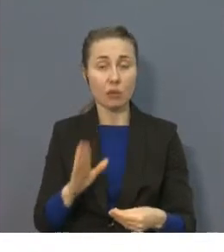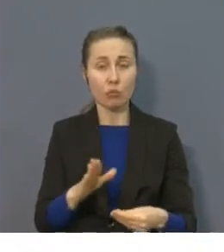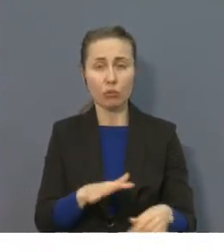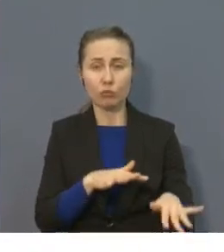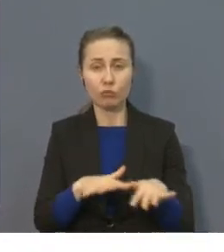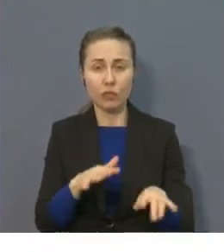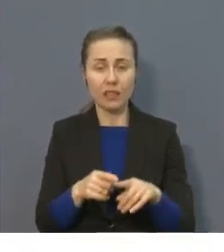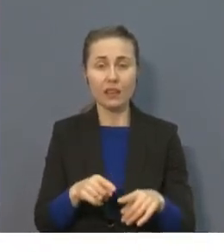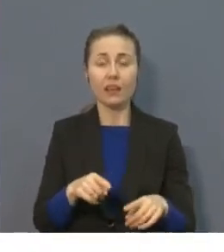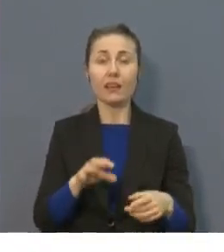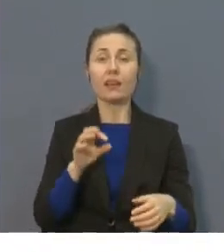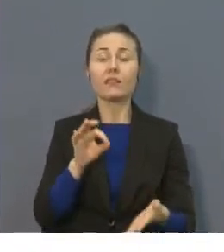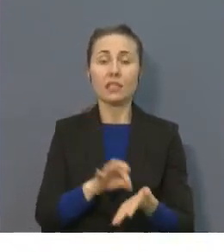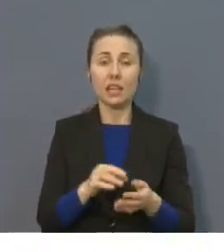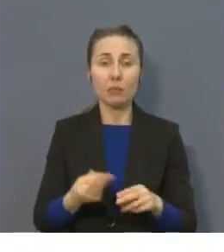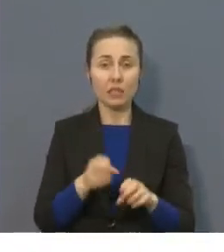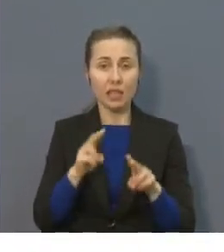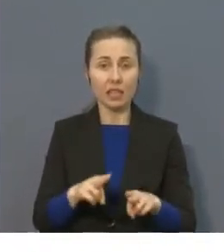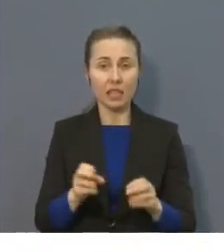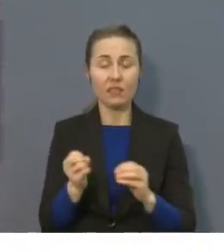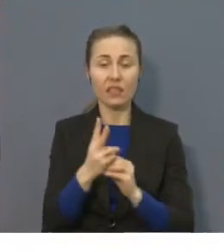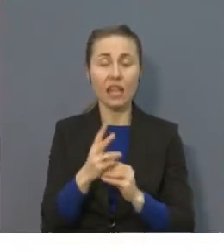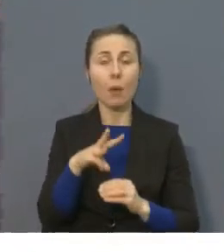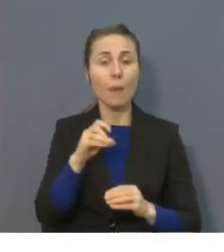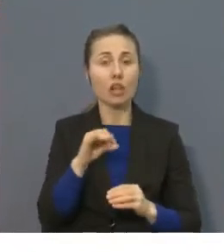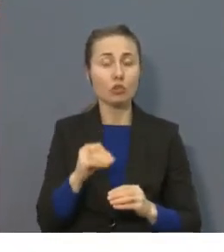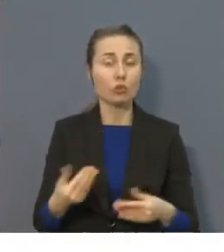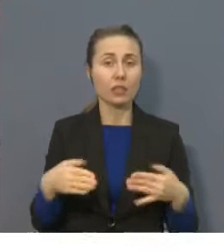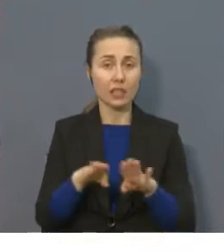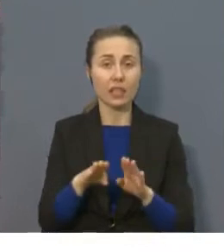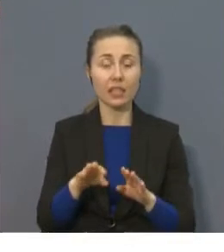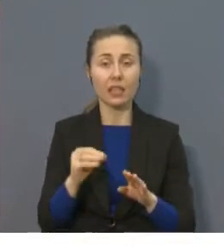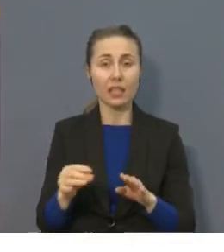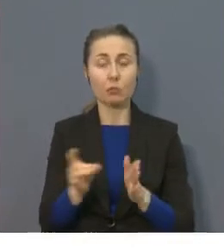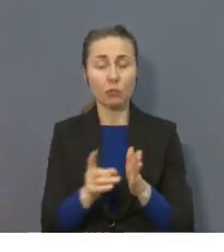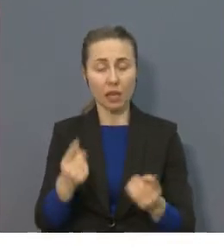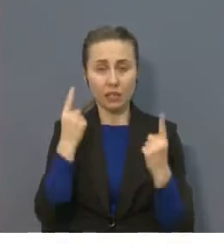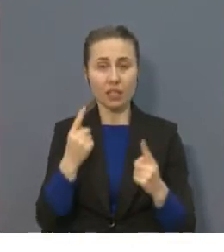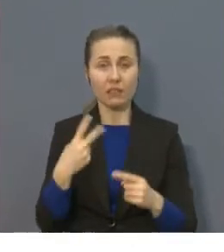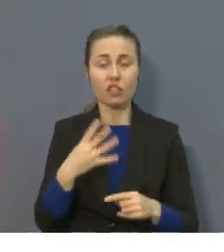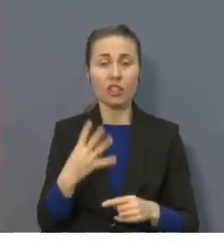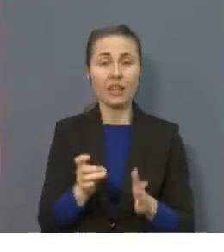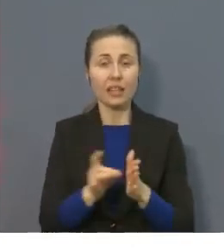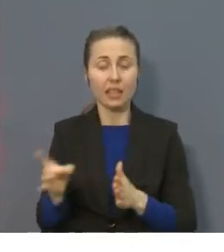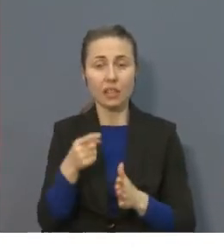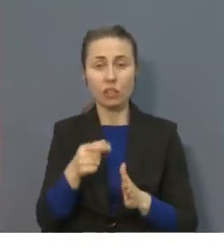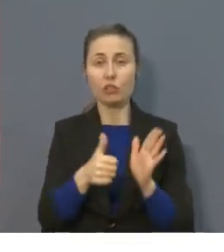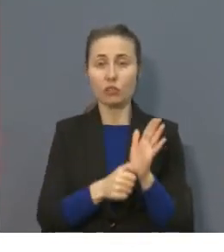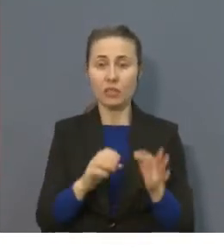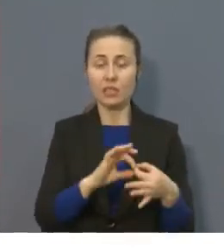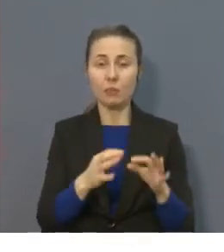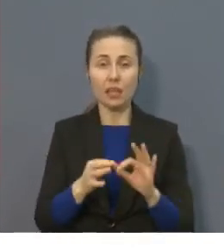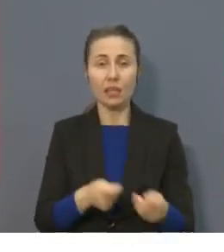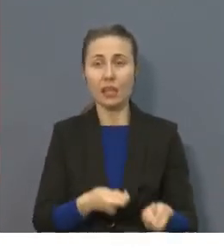автотізбекпен жеткізіліп салынды. Атбасар ауданында бір жүргізуші жедел іздестірілді. Бурабай ауданында жол апаты тіркеліп, көлік отқа оранған. 7 ақпан